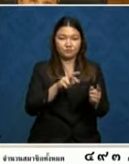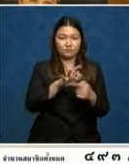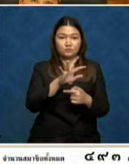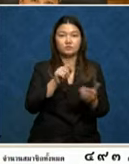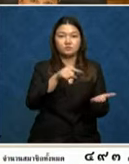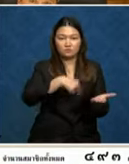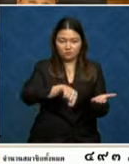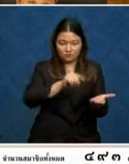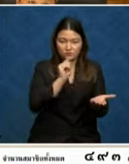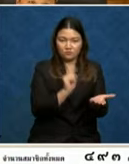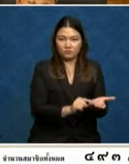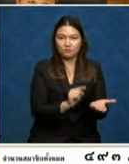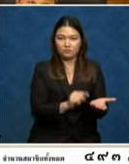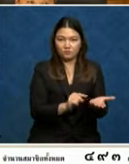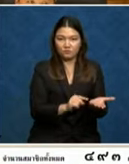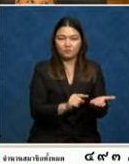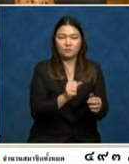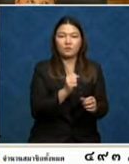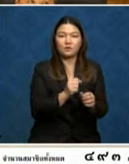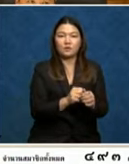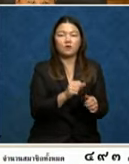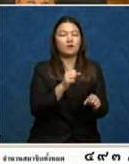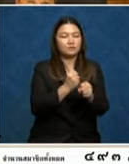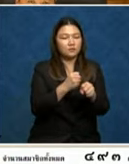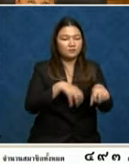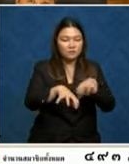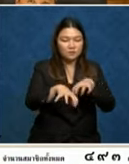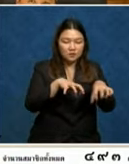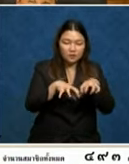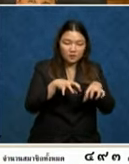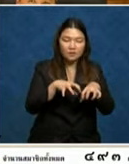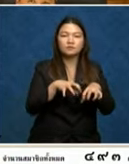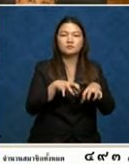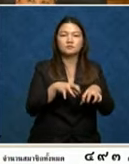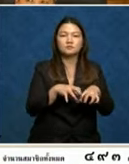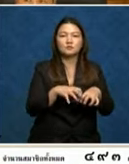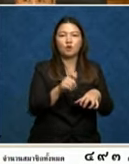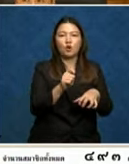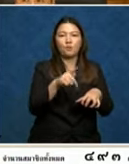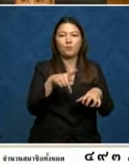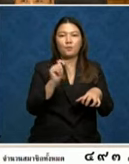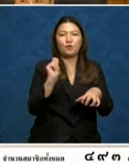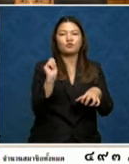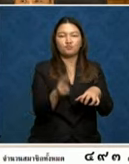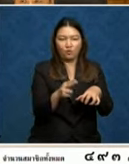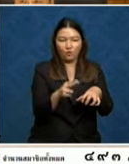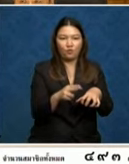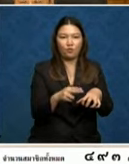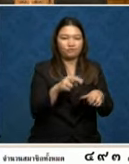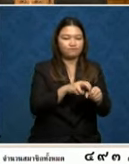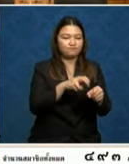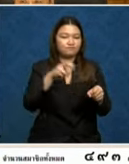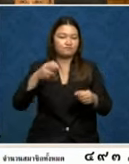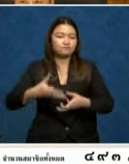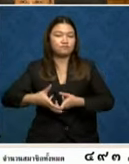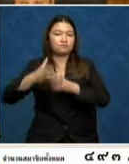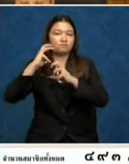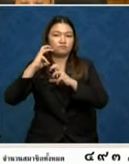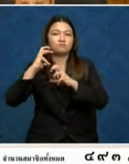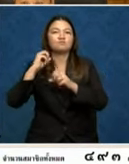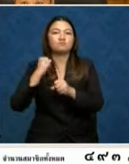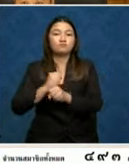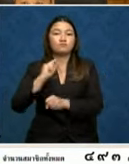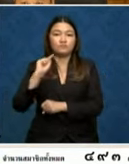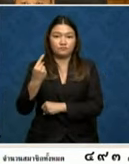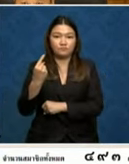ตเบียบบริหารงานบคคลส่วนท้ถิ่น่ ฉบับที่พอสอ เพื่อกลบไปพิธนามาให่นะ